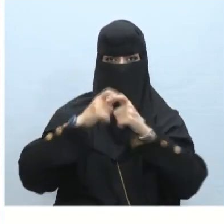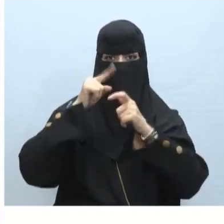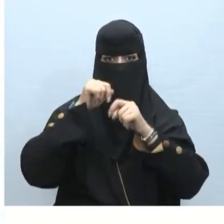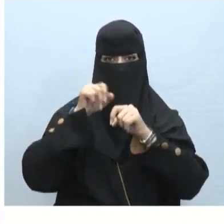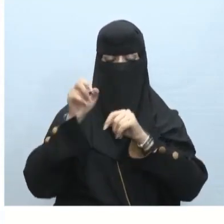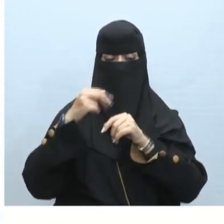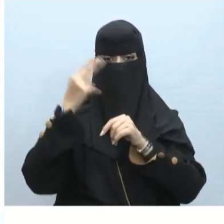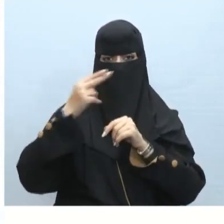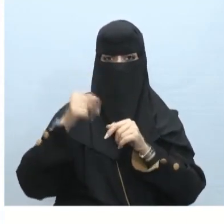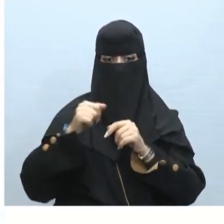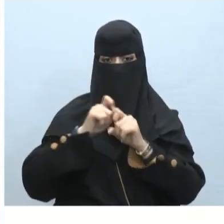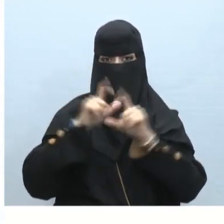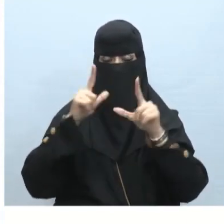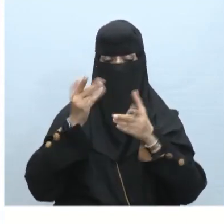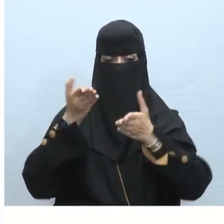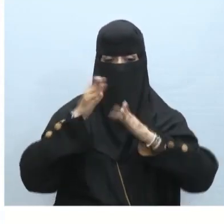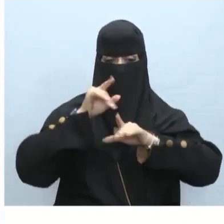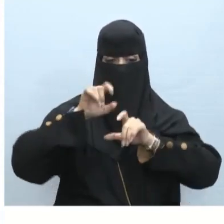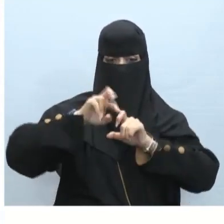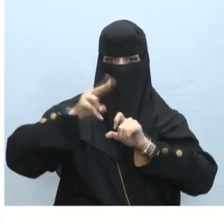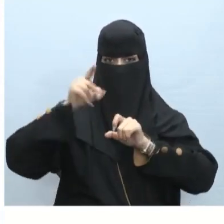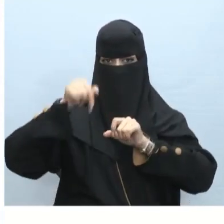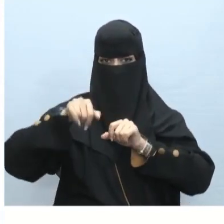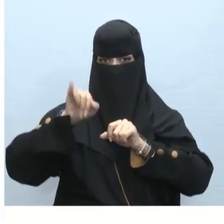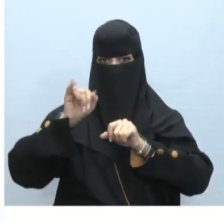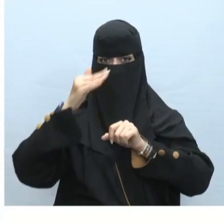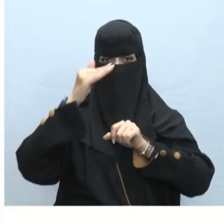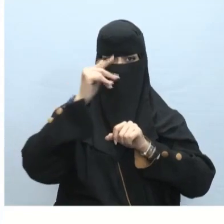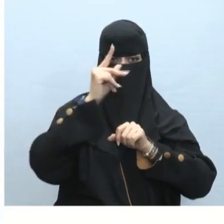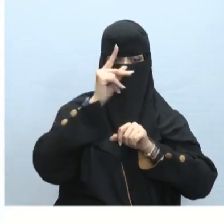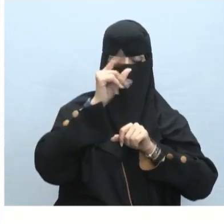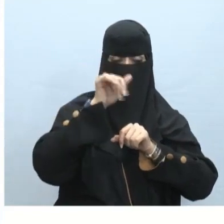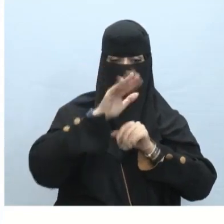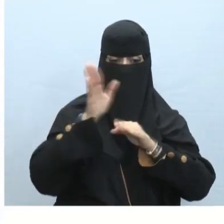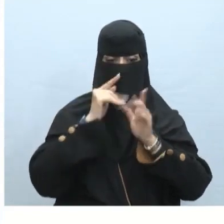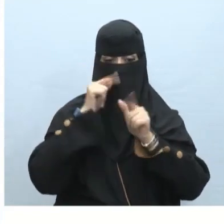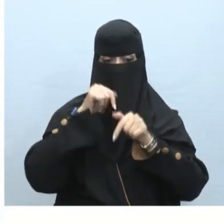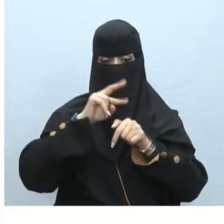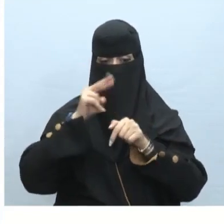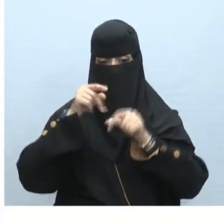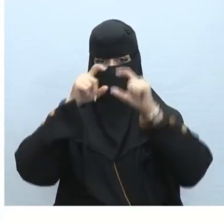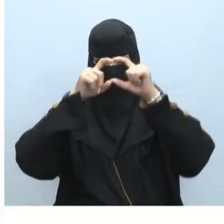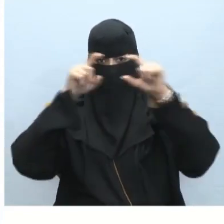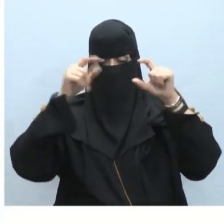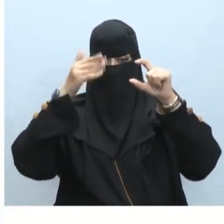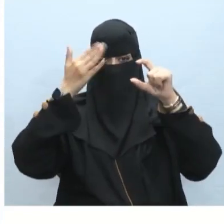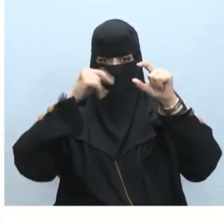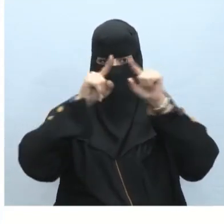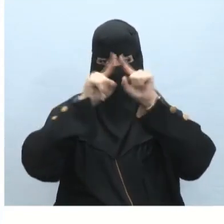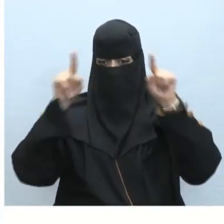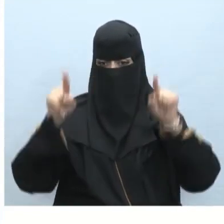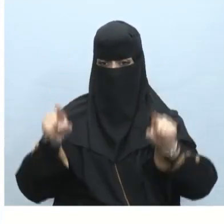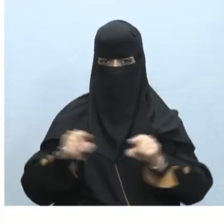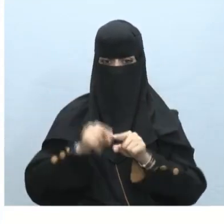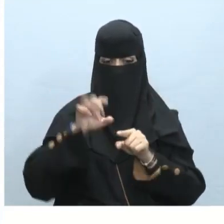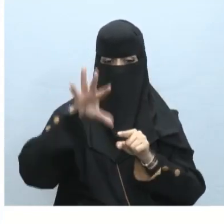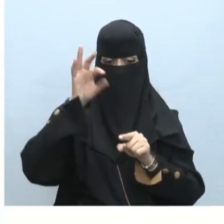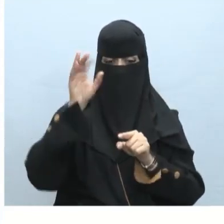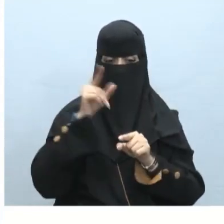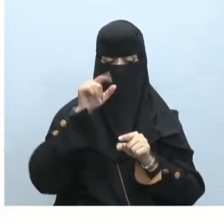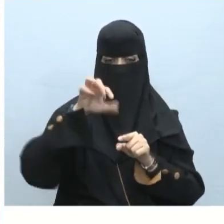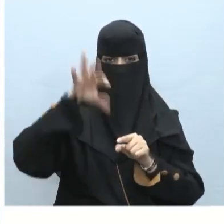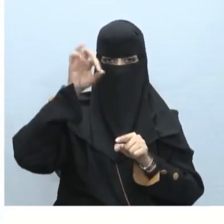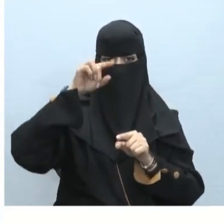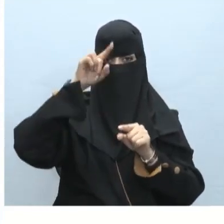توضيحيه اضغط على مخطط من نافذه ادراج مخطط يصير تشارت